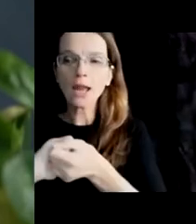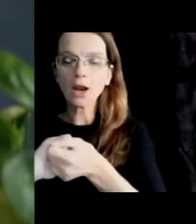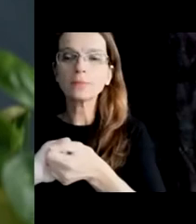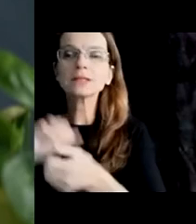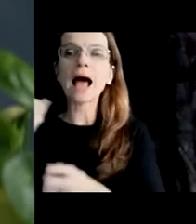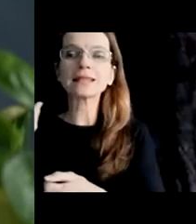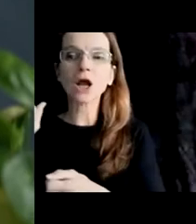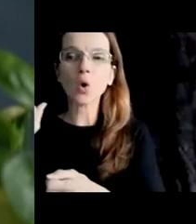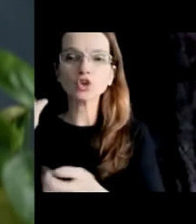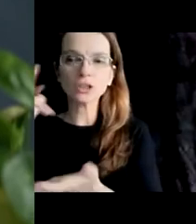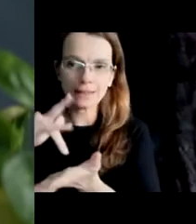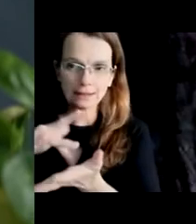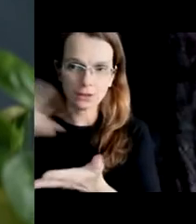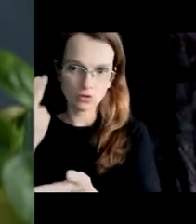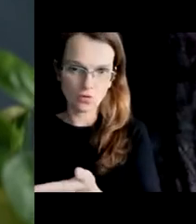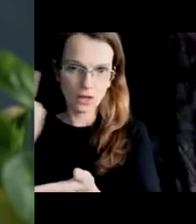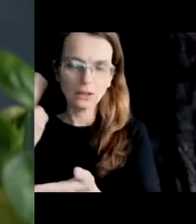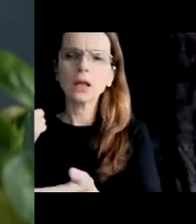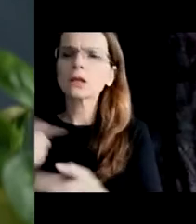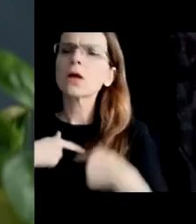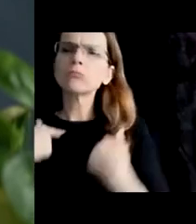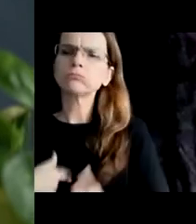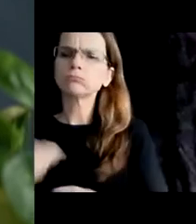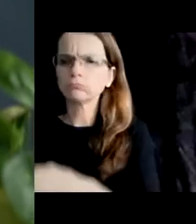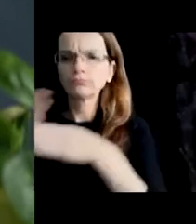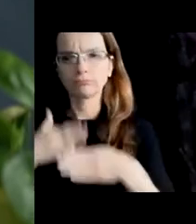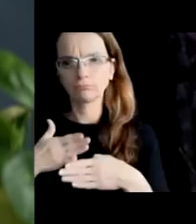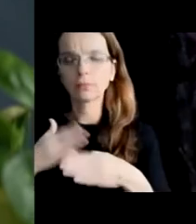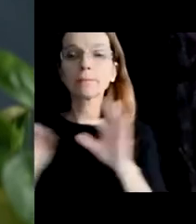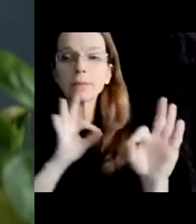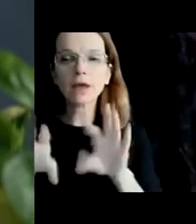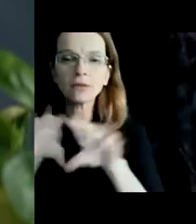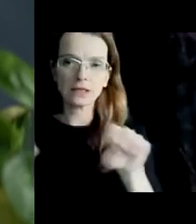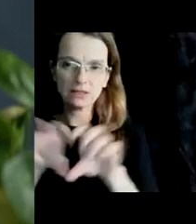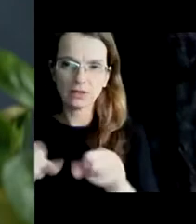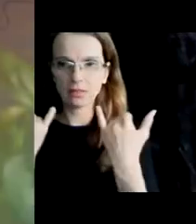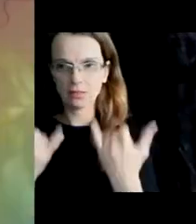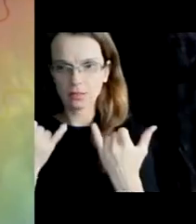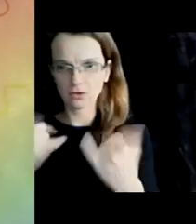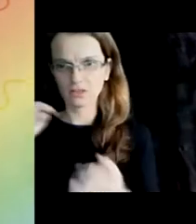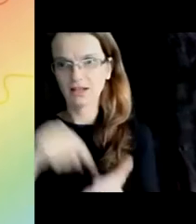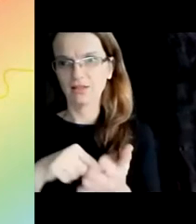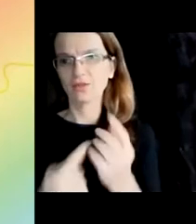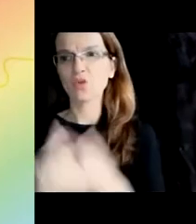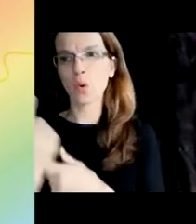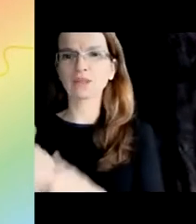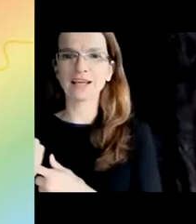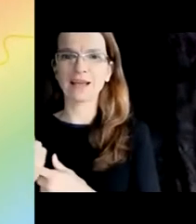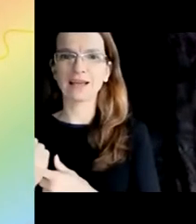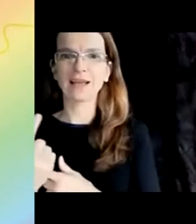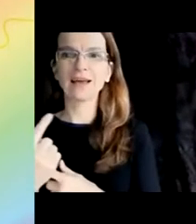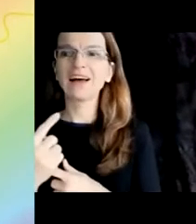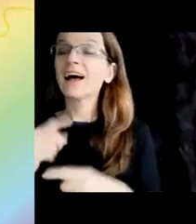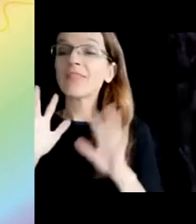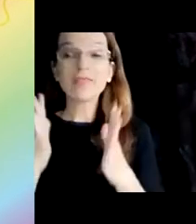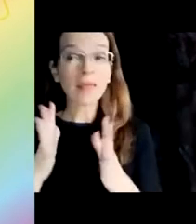ki so nam velikodušno priskočili na pomoč pri pripravi in izvedbi današnjega dogodka. Prav tako ne bi bilo dela,